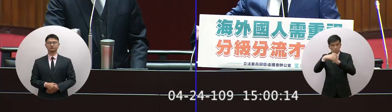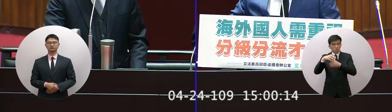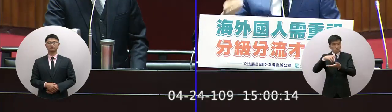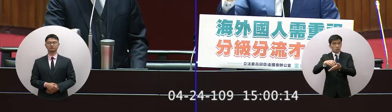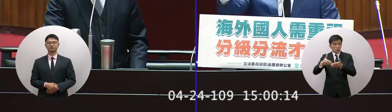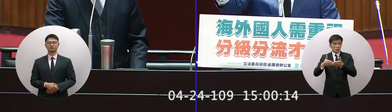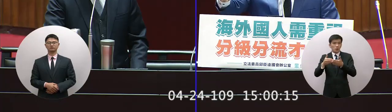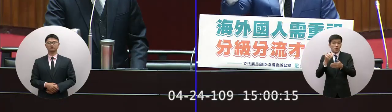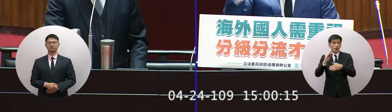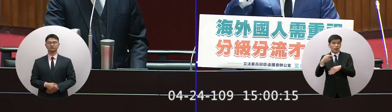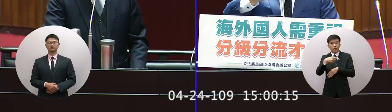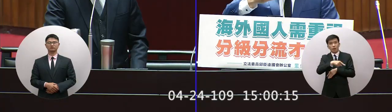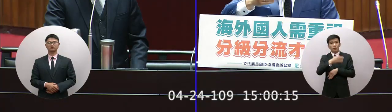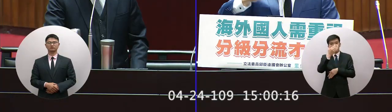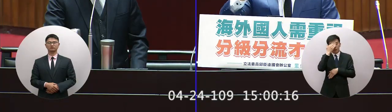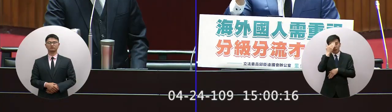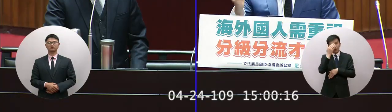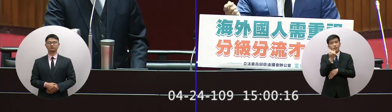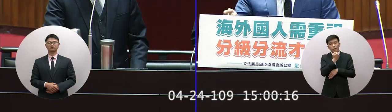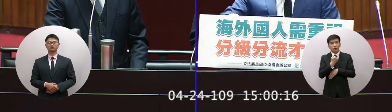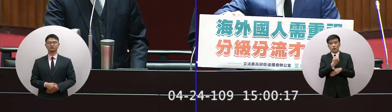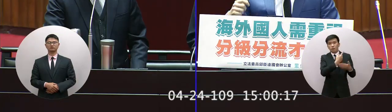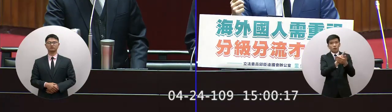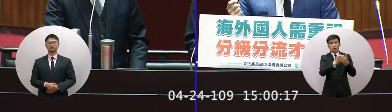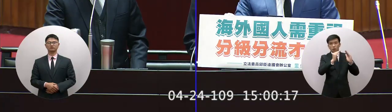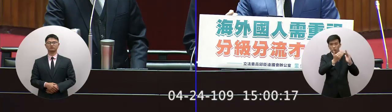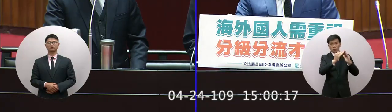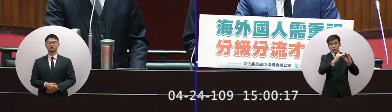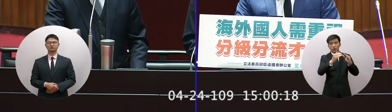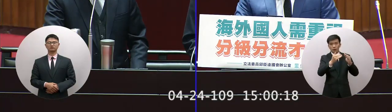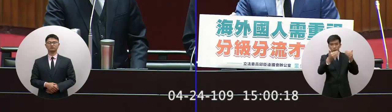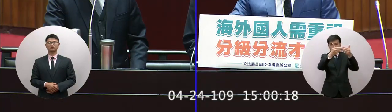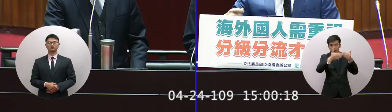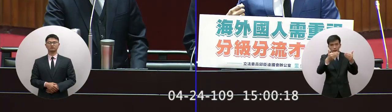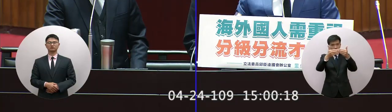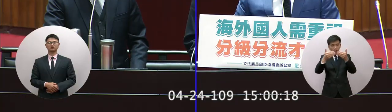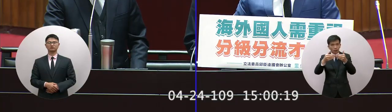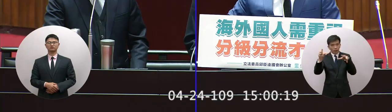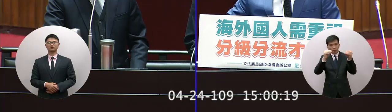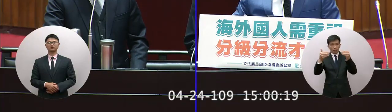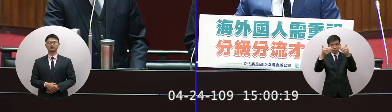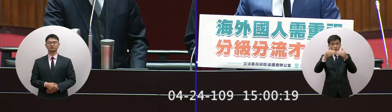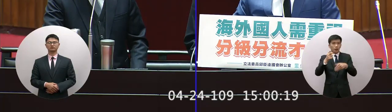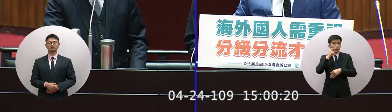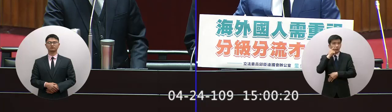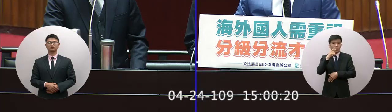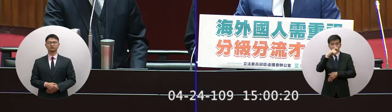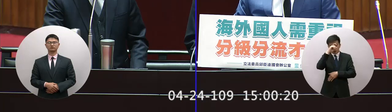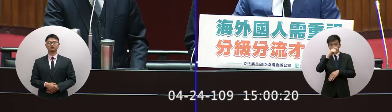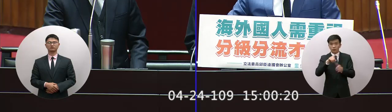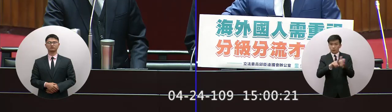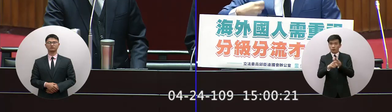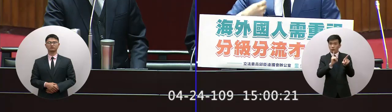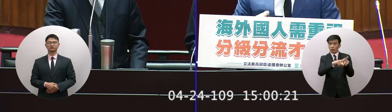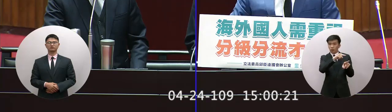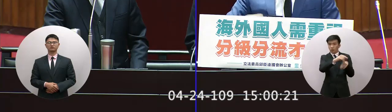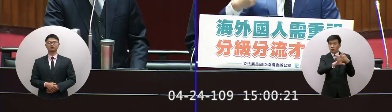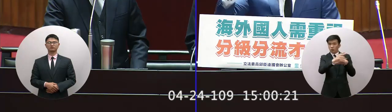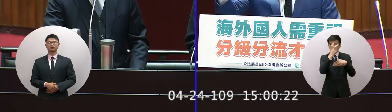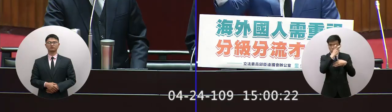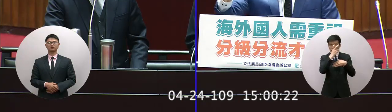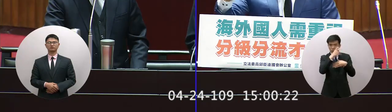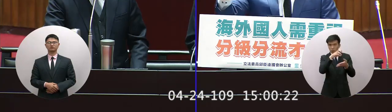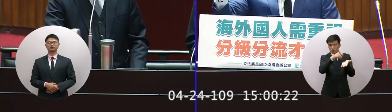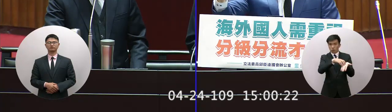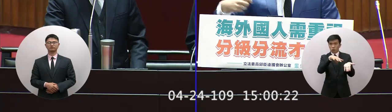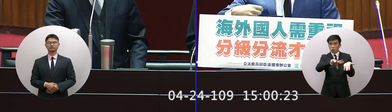伫诶国内，有诶伫印尼，有诶伫越南，在对保上也会碰到实际上的问题，是不是可以透过当地外管的认证，用一个这